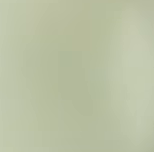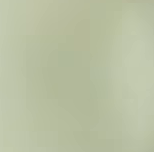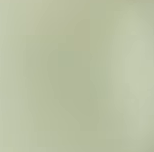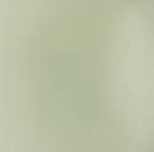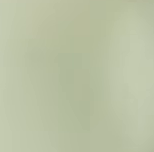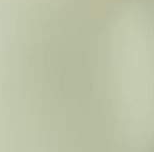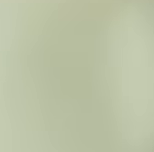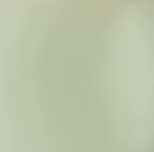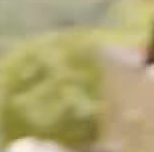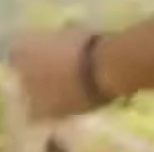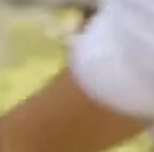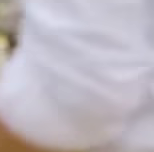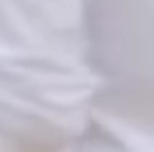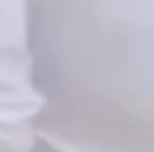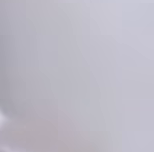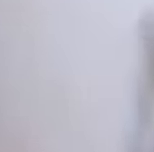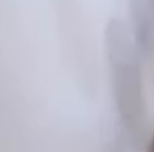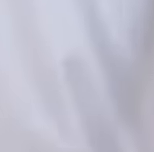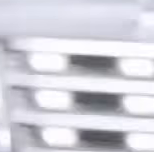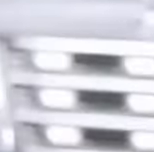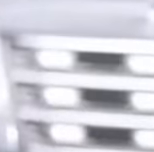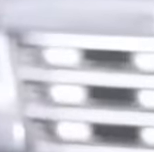on GMA.